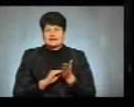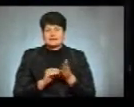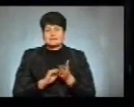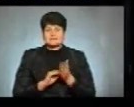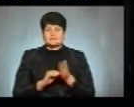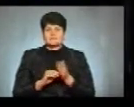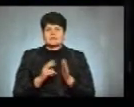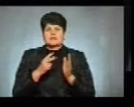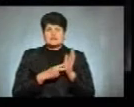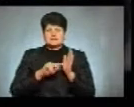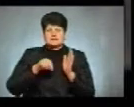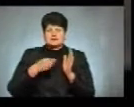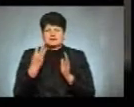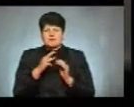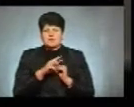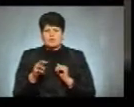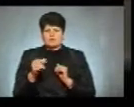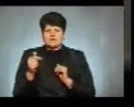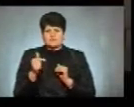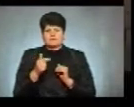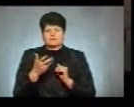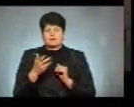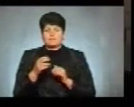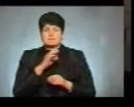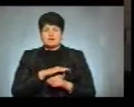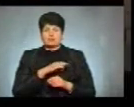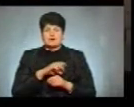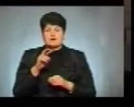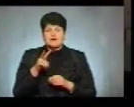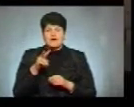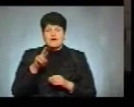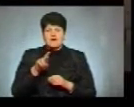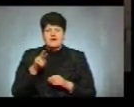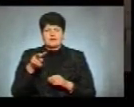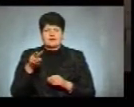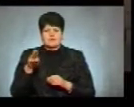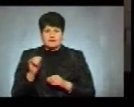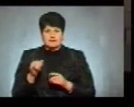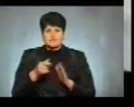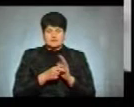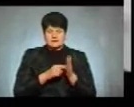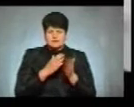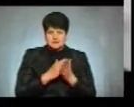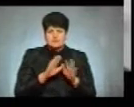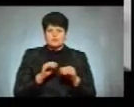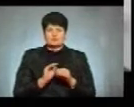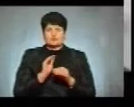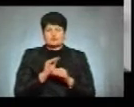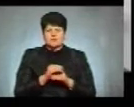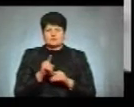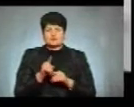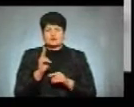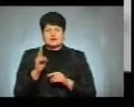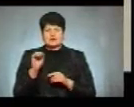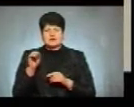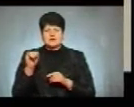7,3 мільйона гривень прибутку, квартиру в Ялті, банківські рахунки на суму 434 тисячі доларів. Згодом додав інформацію про